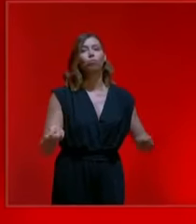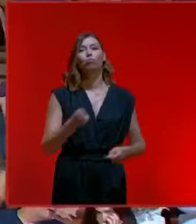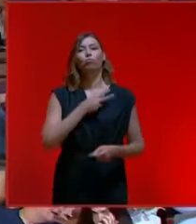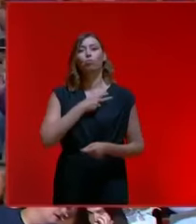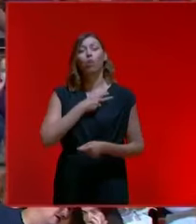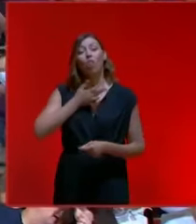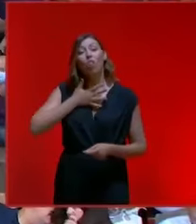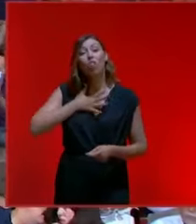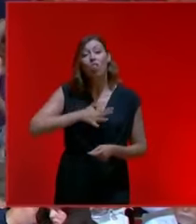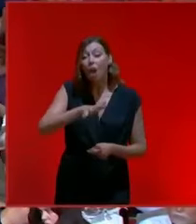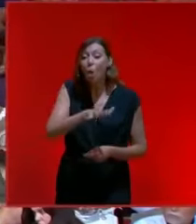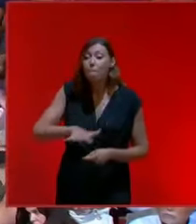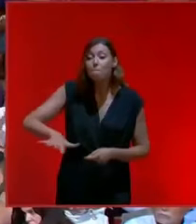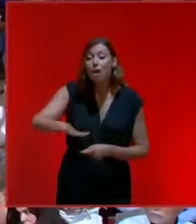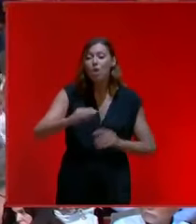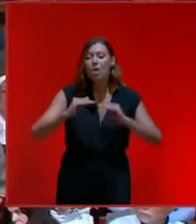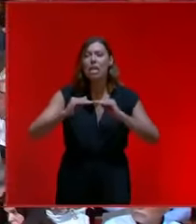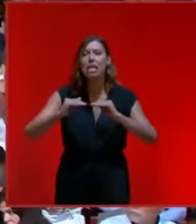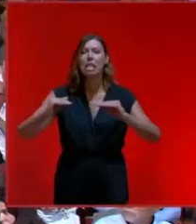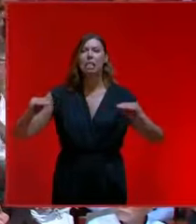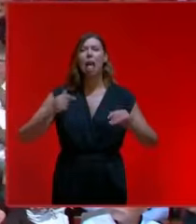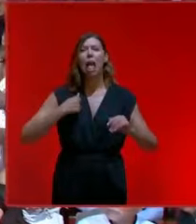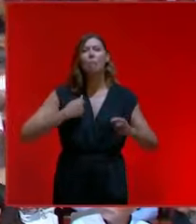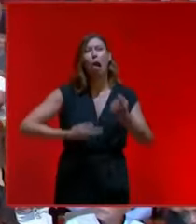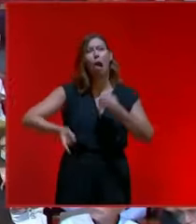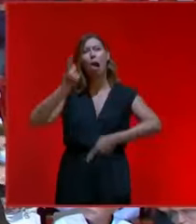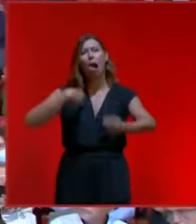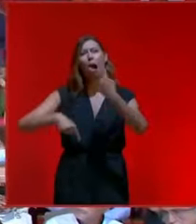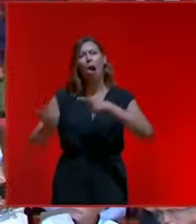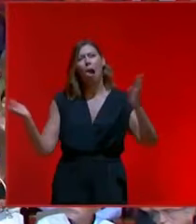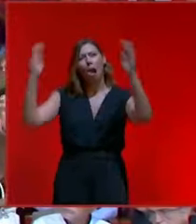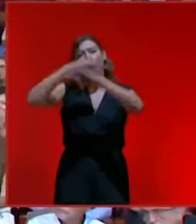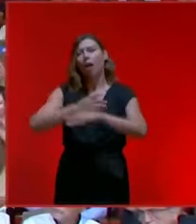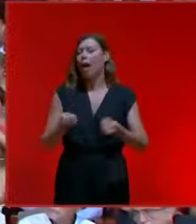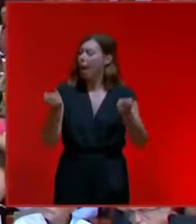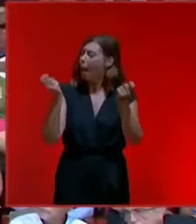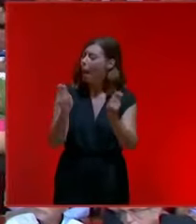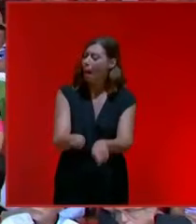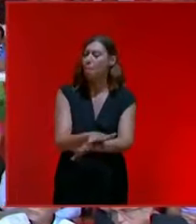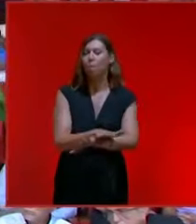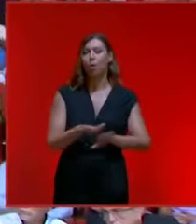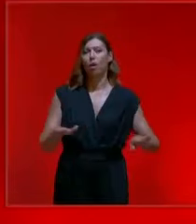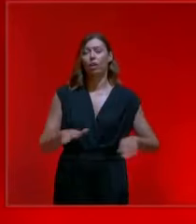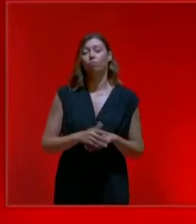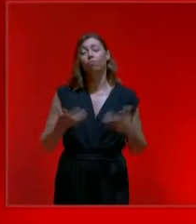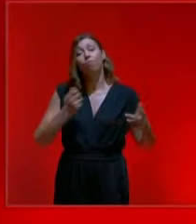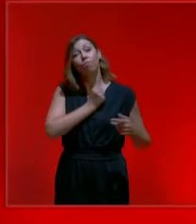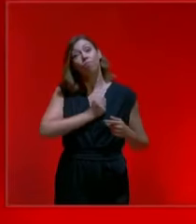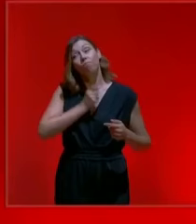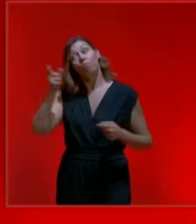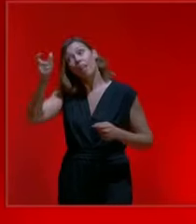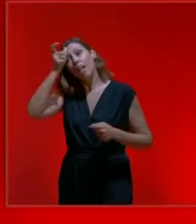θα κάνουμε το στουρθοκάμιλο. Δυστυχώς έχουμε δίπλα μας μία χώρα η οποία δεν έχει πολύ καλή σχέση με το διεθνές